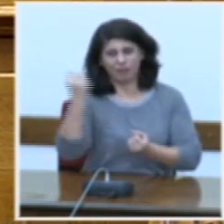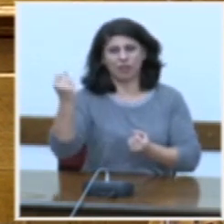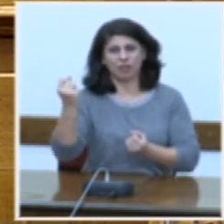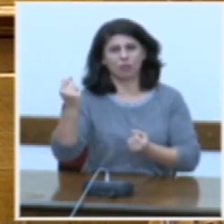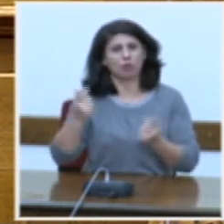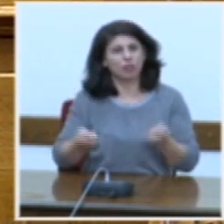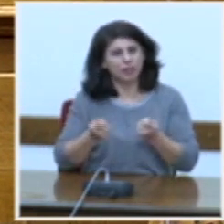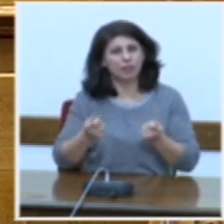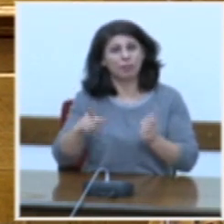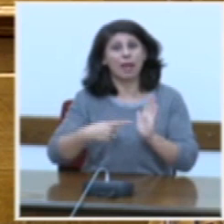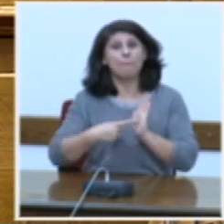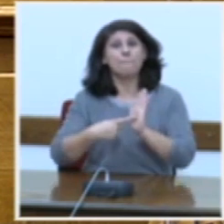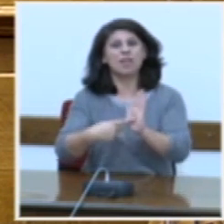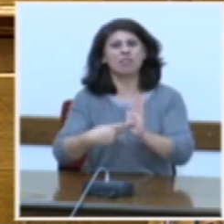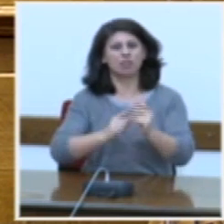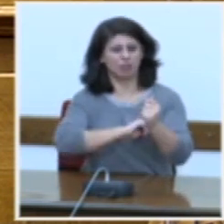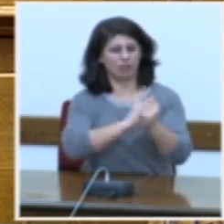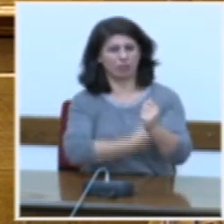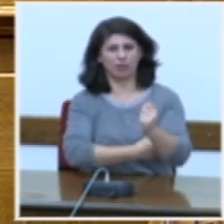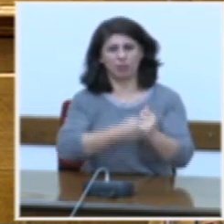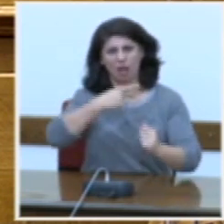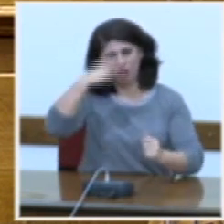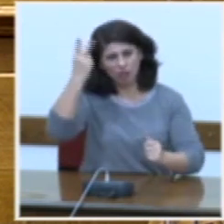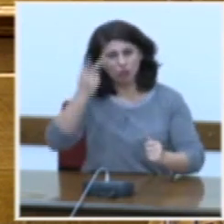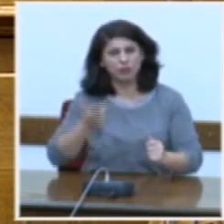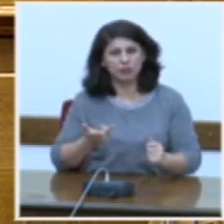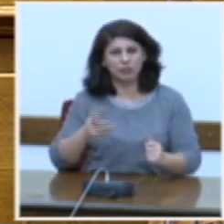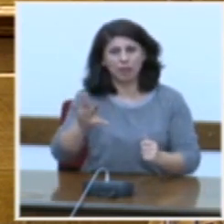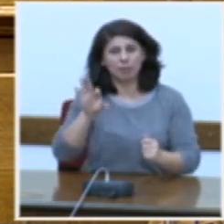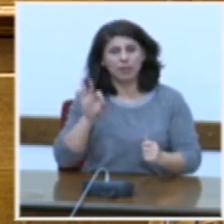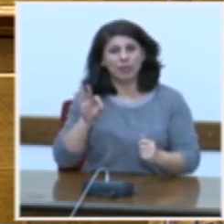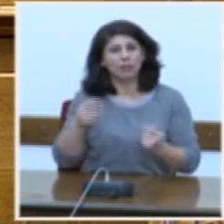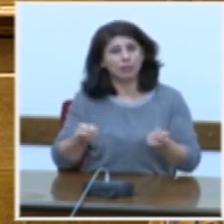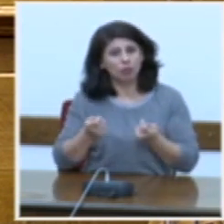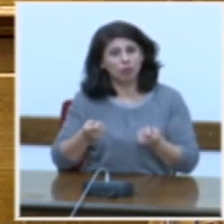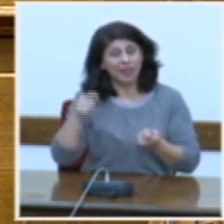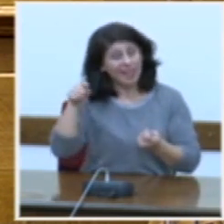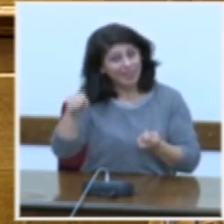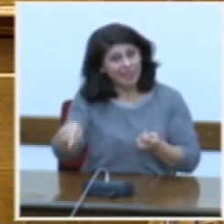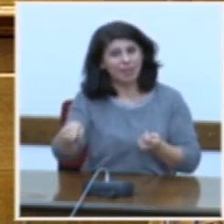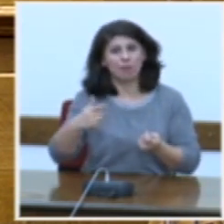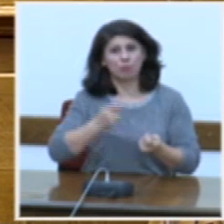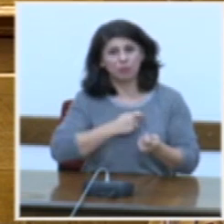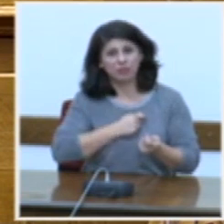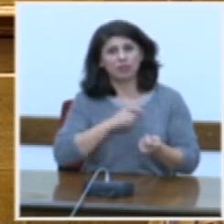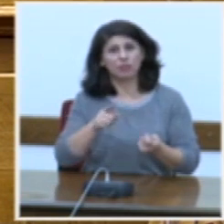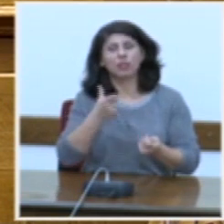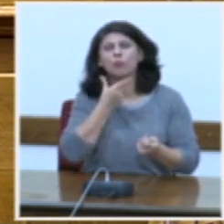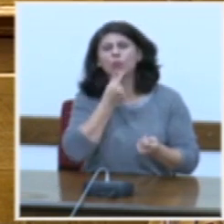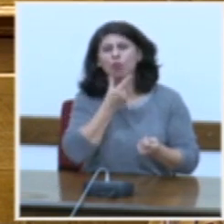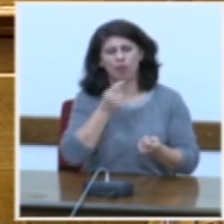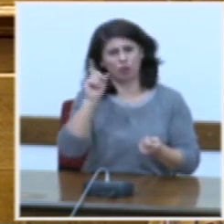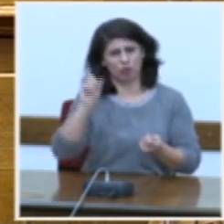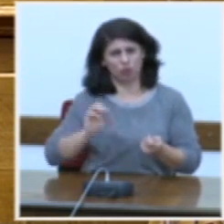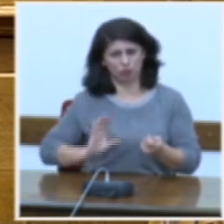μια επίδειξη δύναμης αλαζονίας. Επιλέγετε να το κάνετε εκεί που θεωρείτε ότι είναι πιο εύκολο ίσως